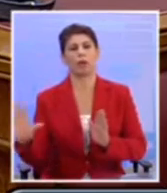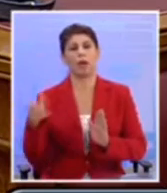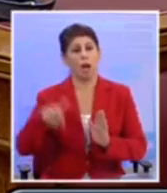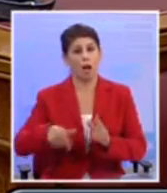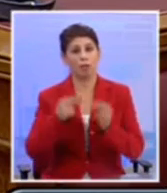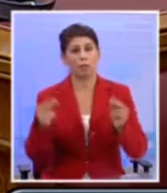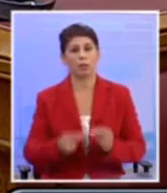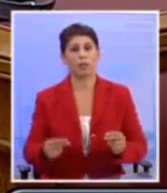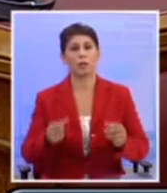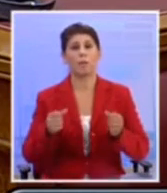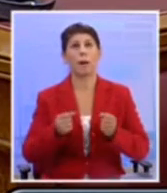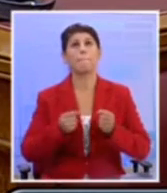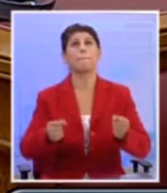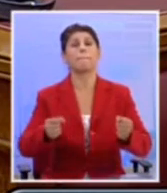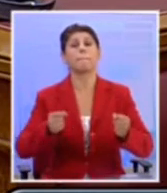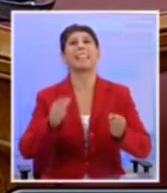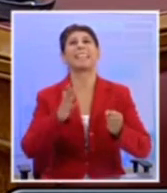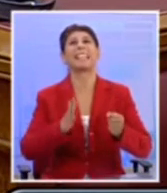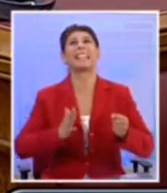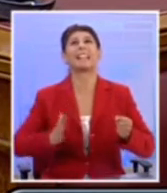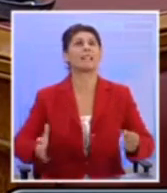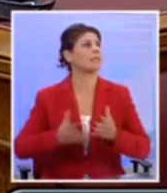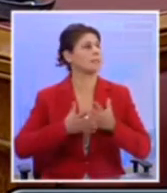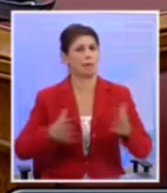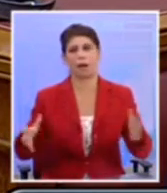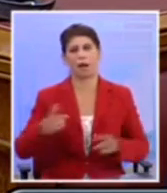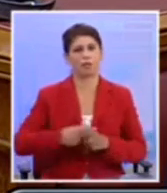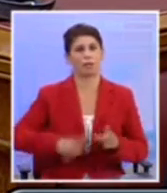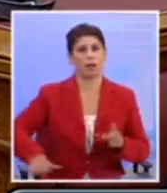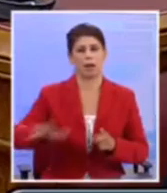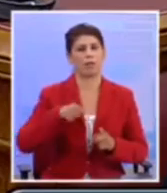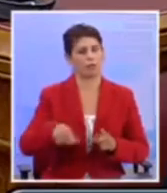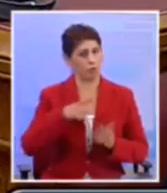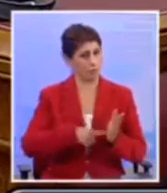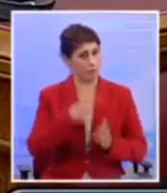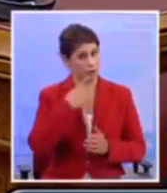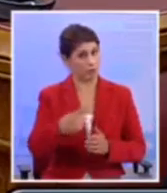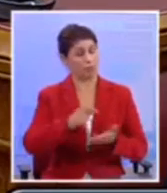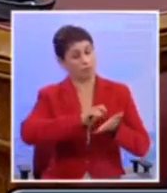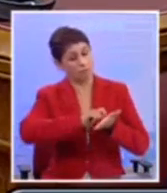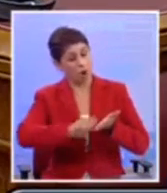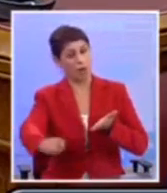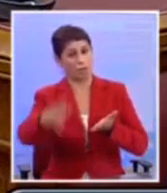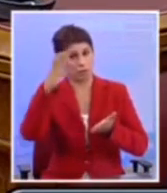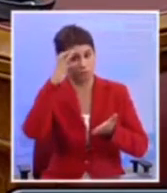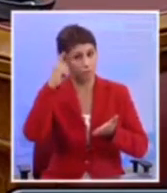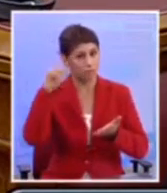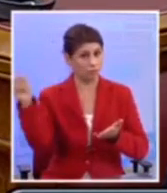προηγουμένου κρίση στην Ελλάδα, και θα πρέπει να τονιστεί και να υπογραμμιστεί. Εξάλλου